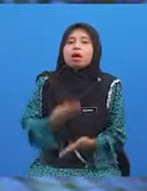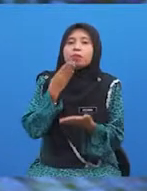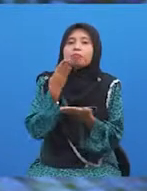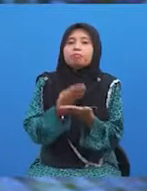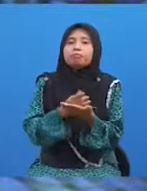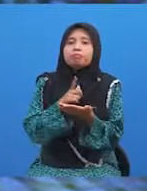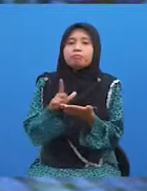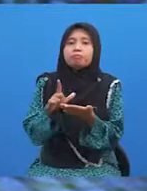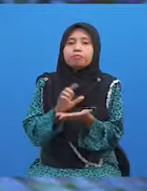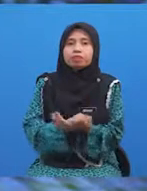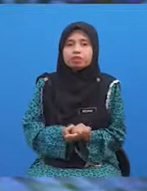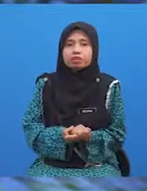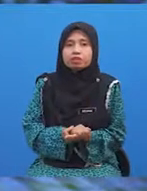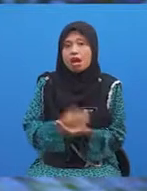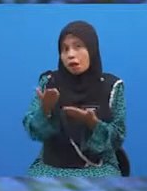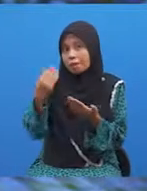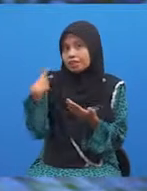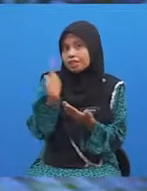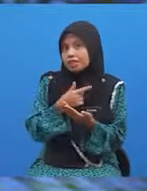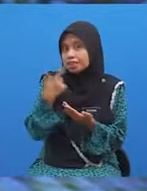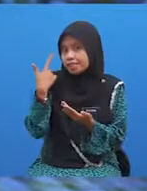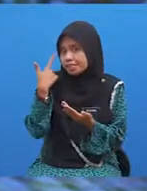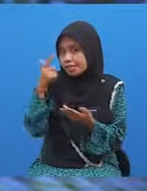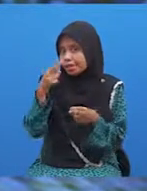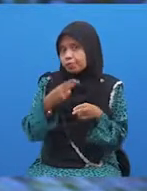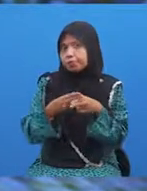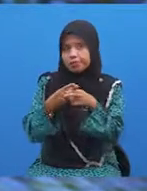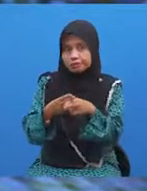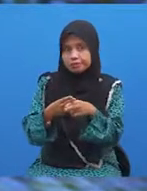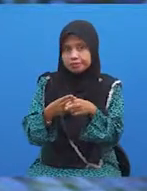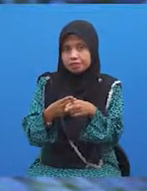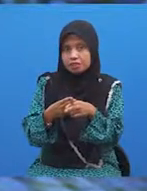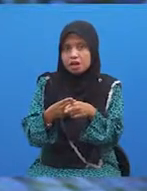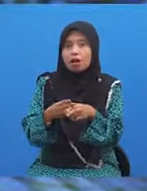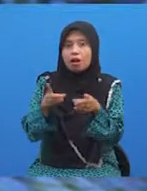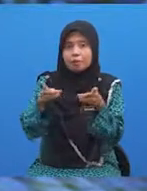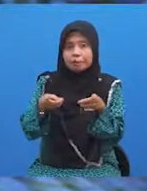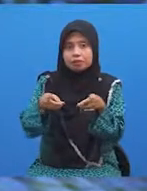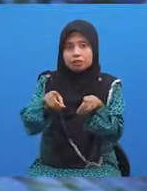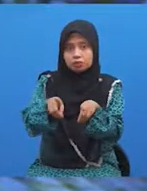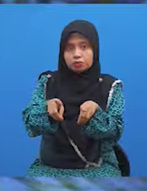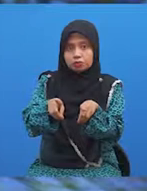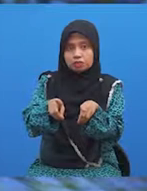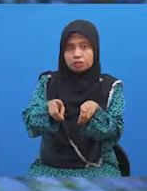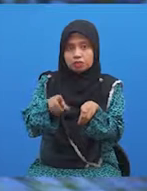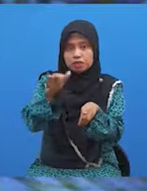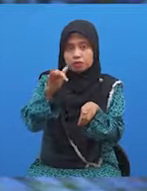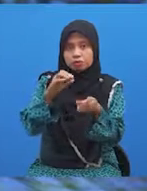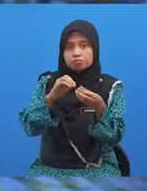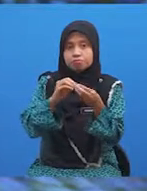Baiklah, mari kita lihat pula peristiwa menarik